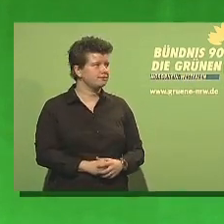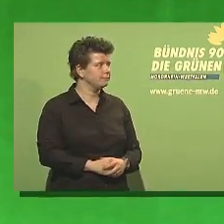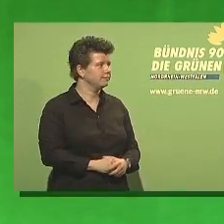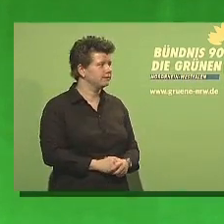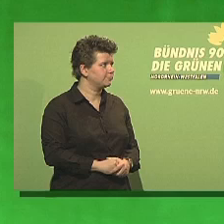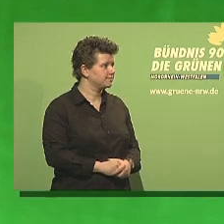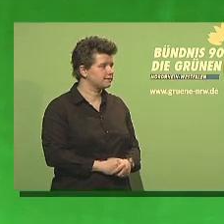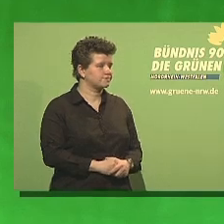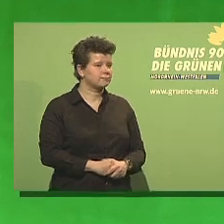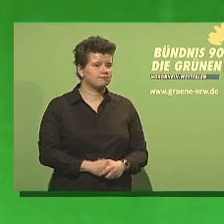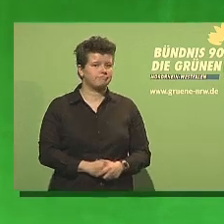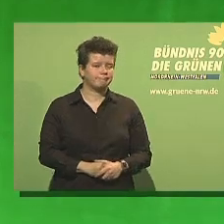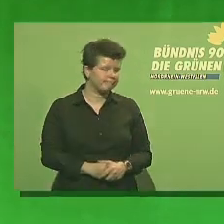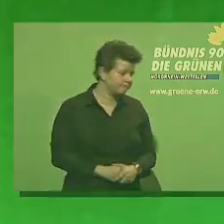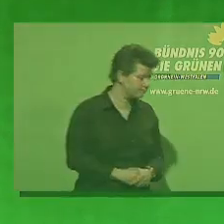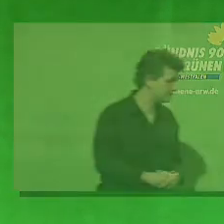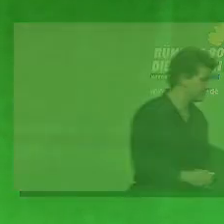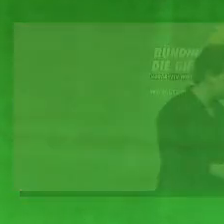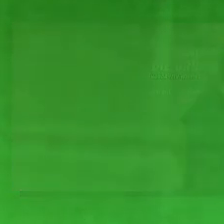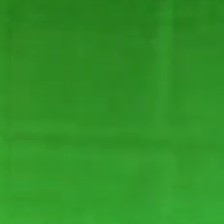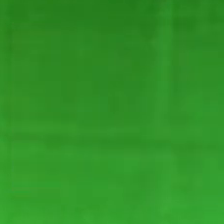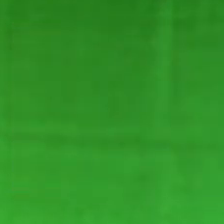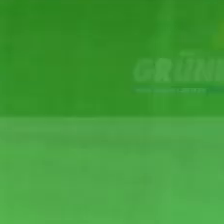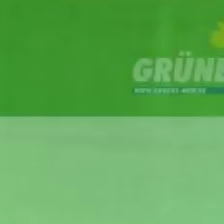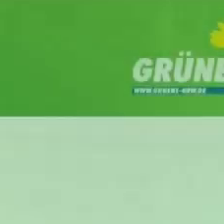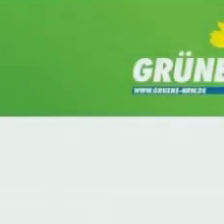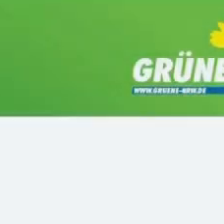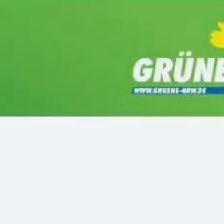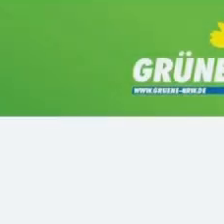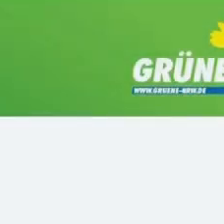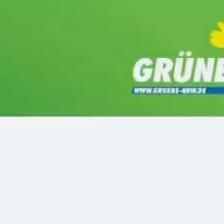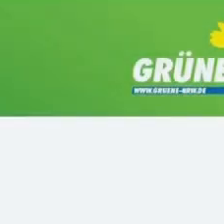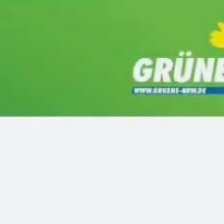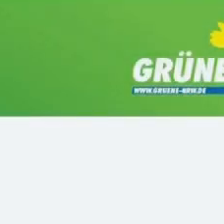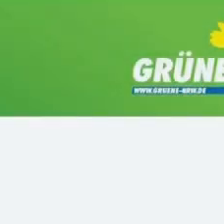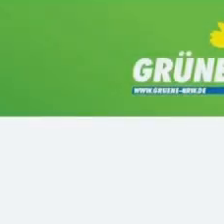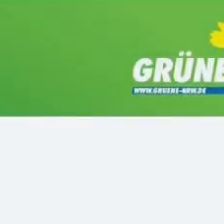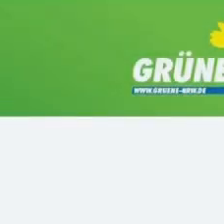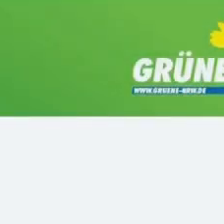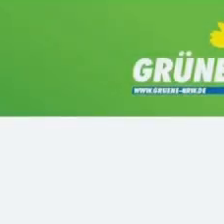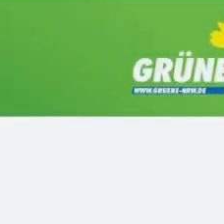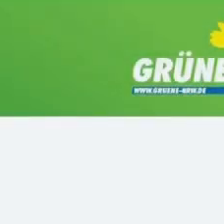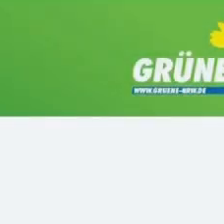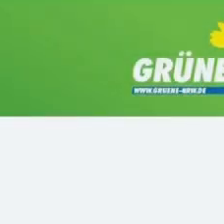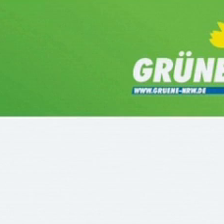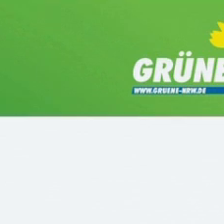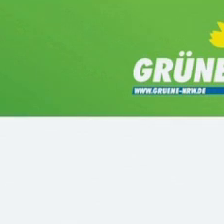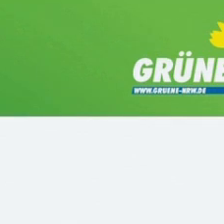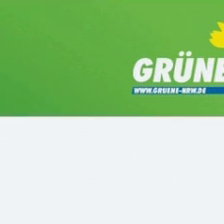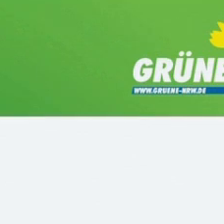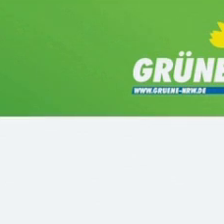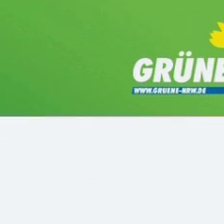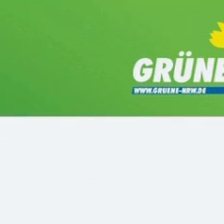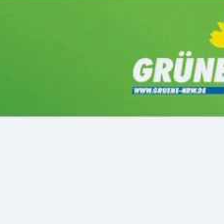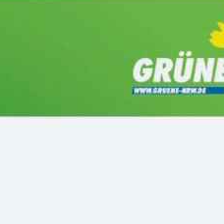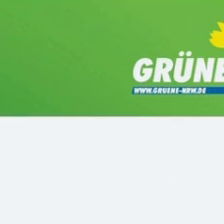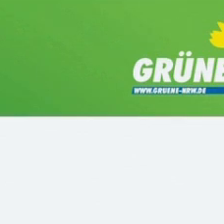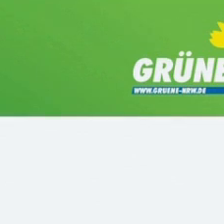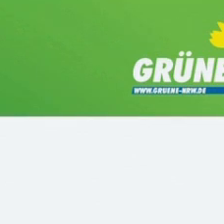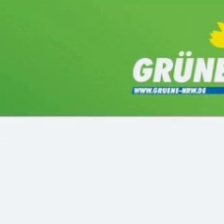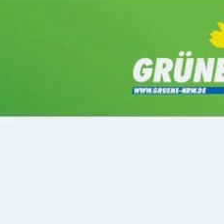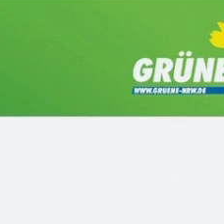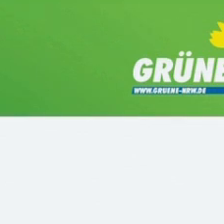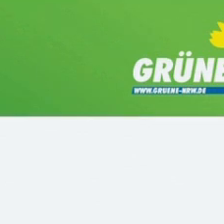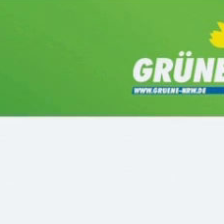Ganz herzlichen Dank, Friedhof, auch für die Punktlandung, was die Zeit angeht. Wir haben eine Frage für dich, und